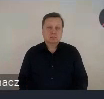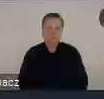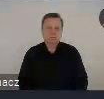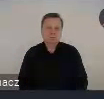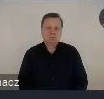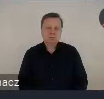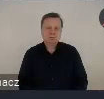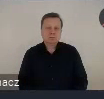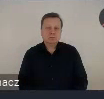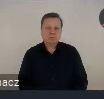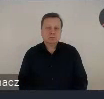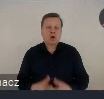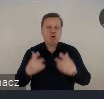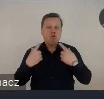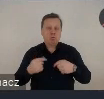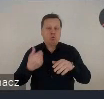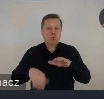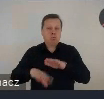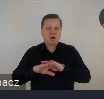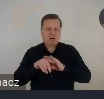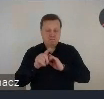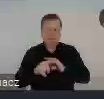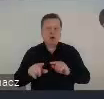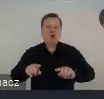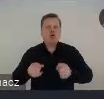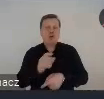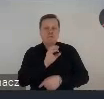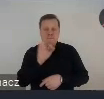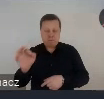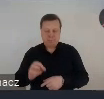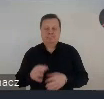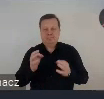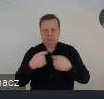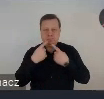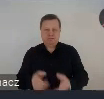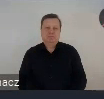Przechodzimy do osób upoważnionych do reprezentowania organizacji.